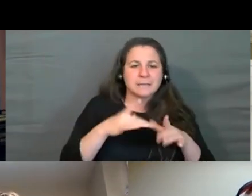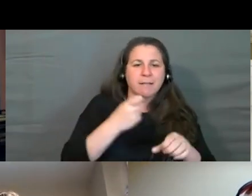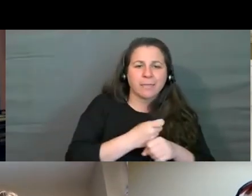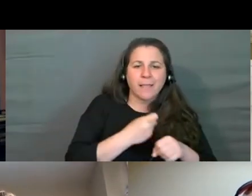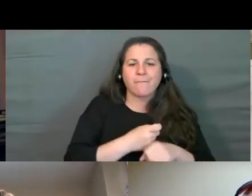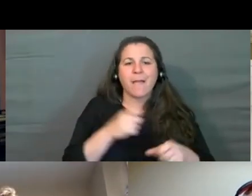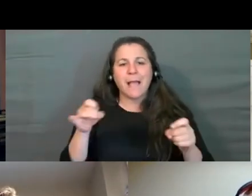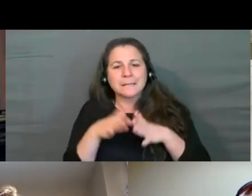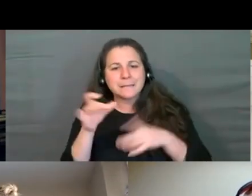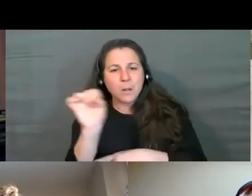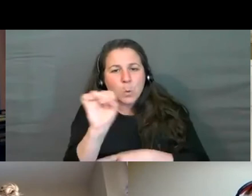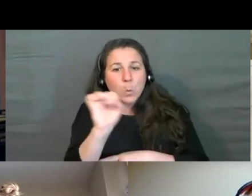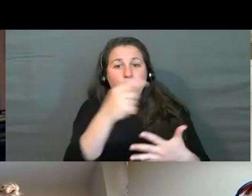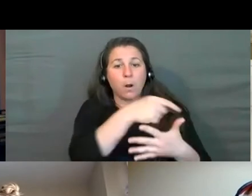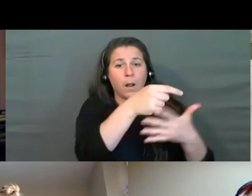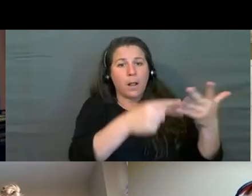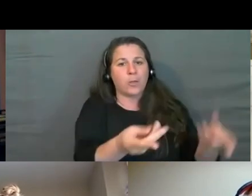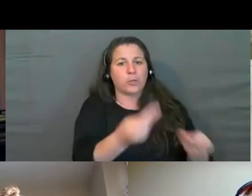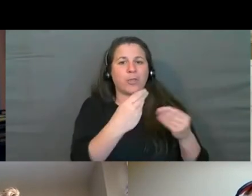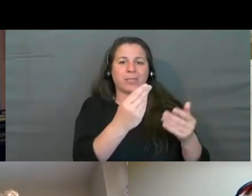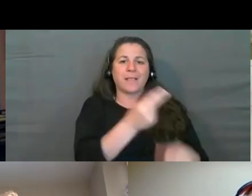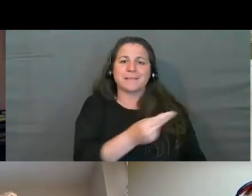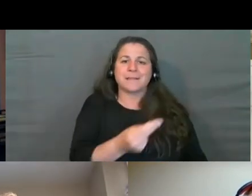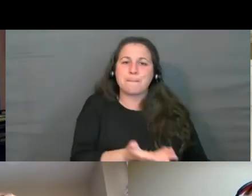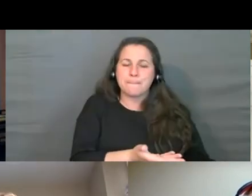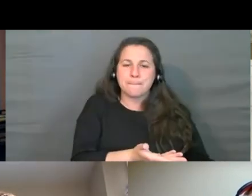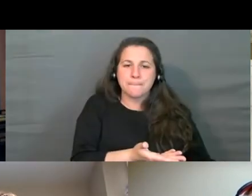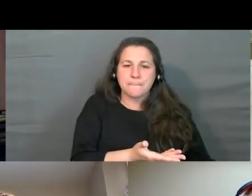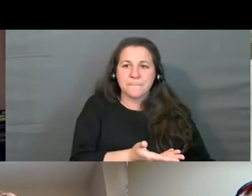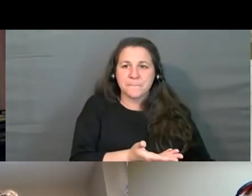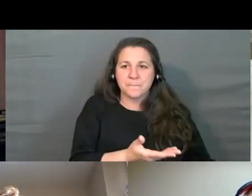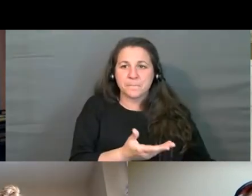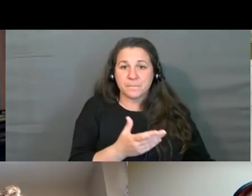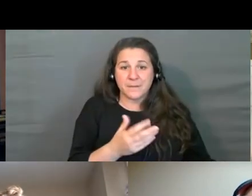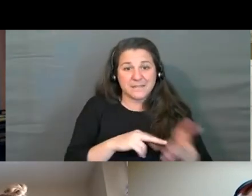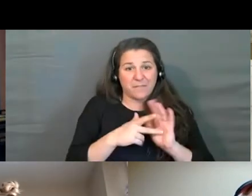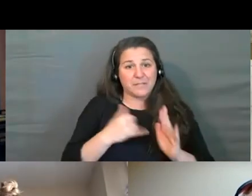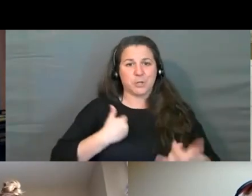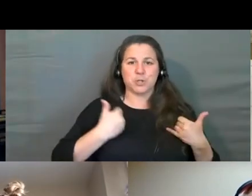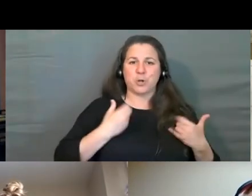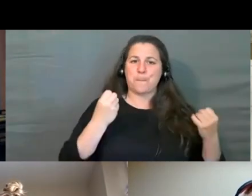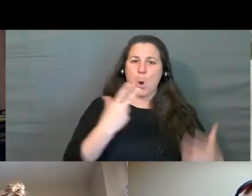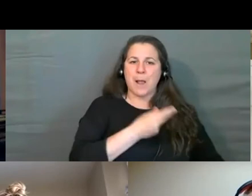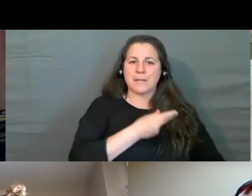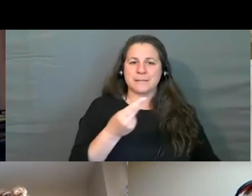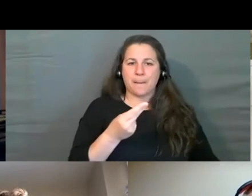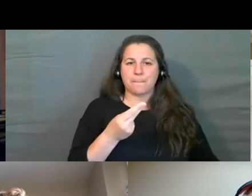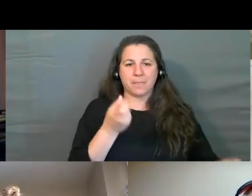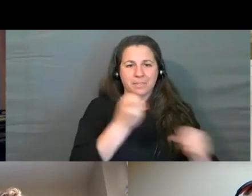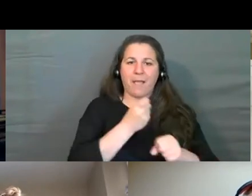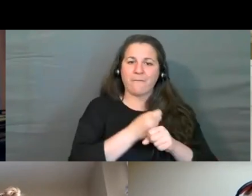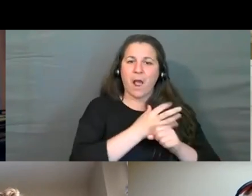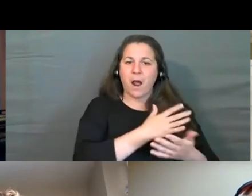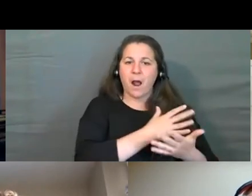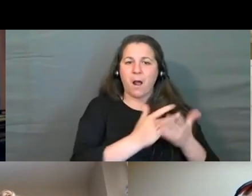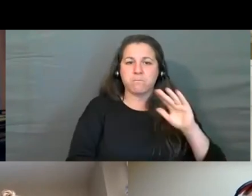de la route. On en a beaucoup de gens dont le handicap est apparu en cours de route, qui étaient déjà en emploi, puis ils